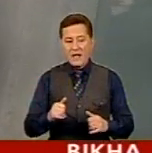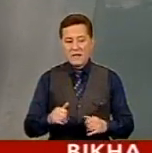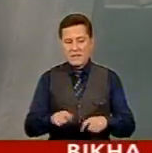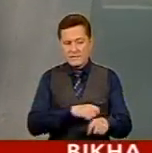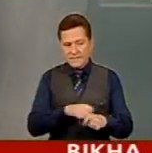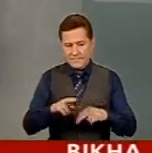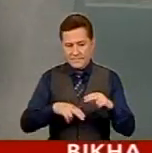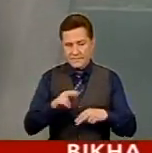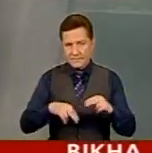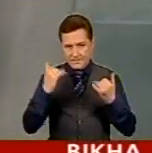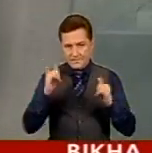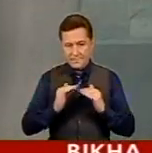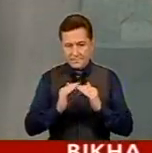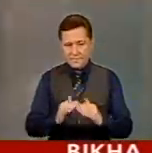1,85 м.